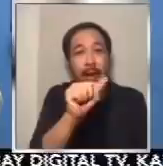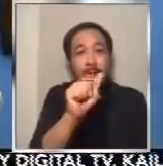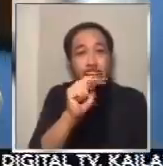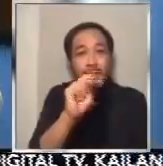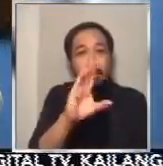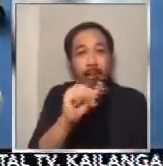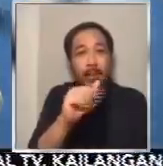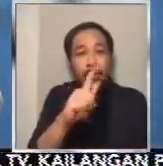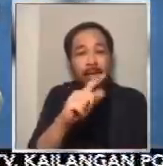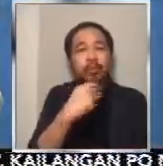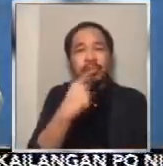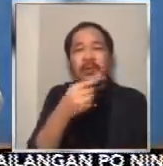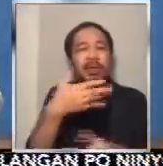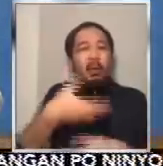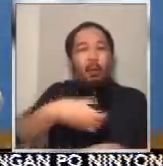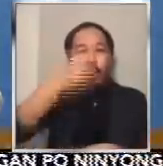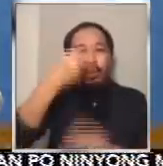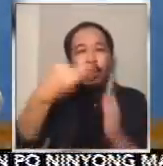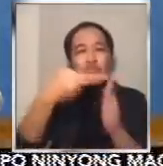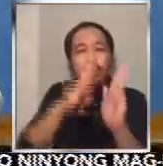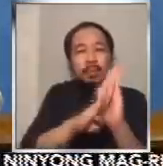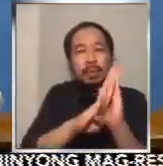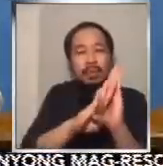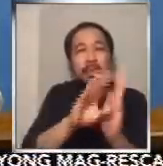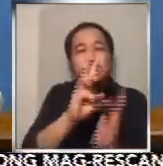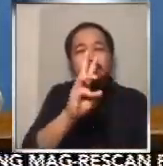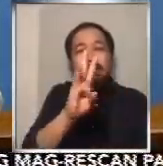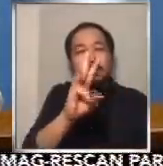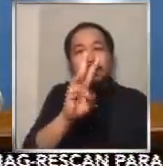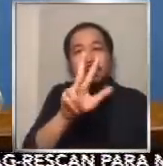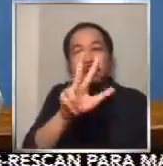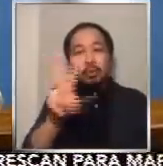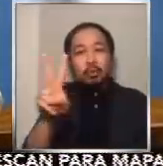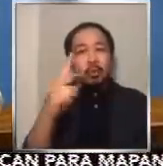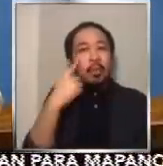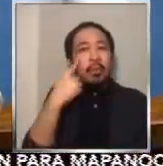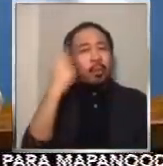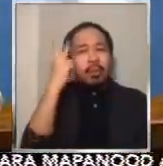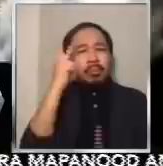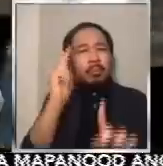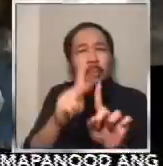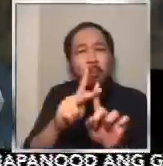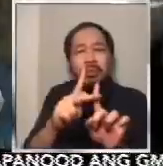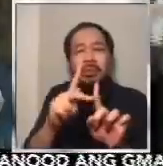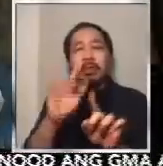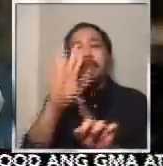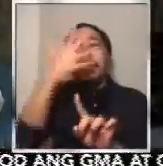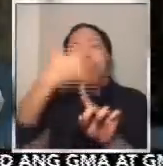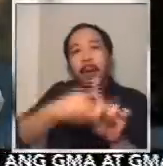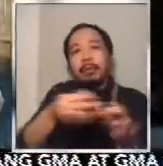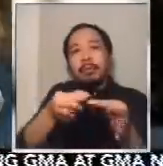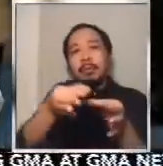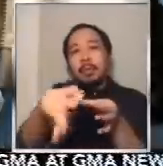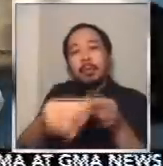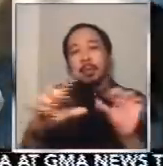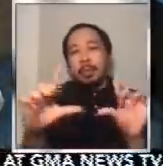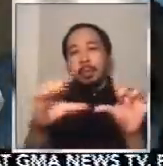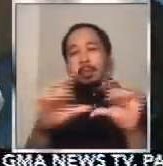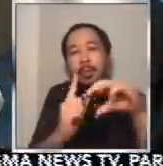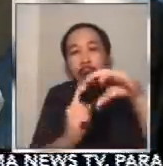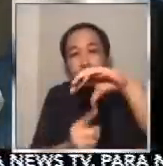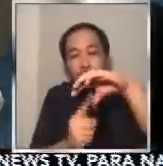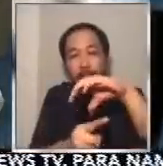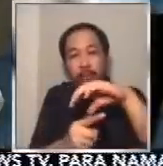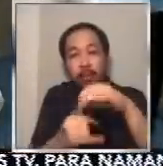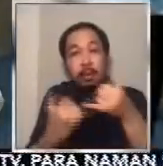Bill 6732 para sana sa limang buwang provisional franchise ng ABS-CBN. Sa halip, itutuloy na ang pagdinig sa